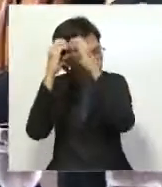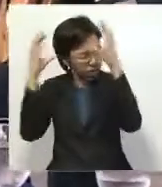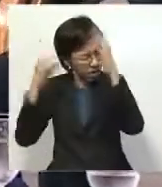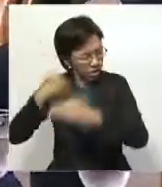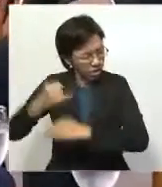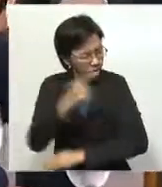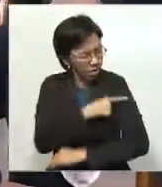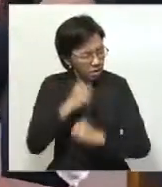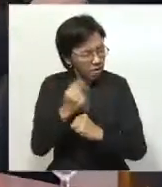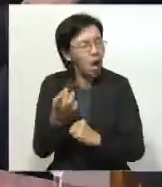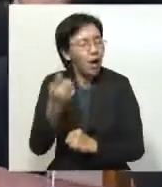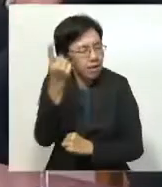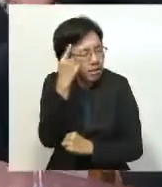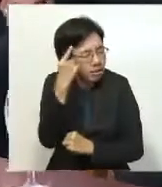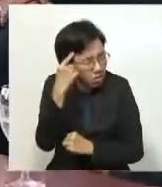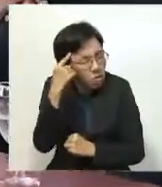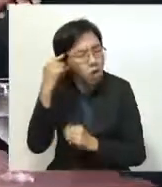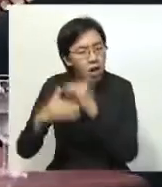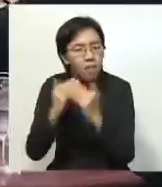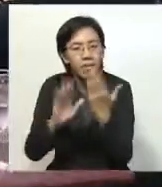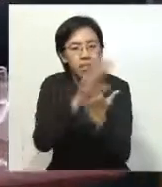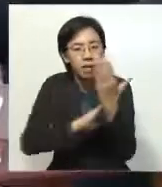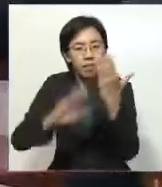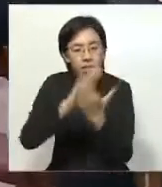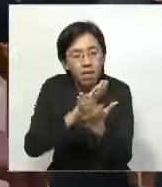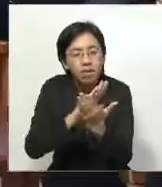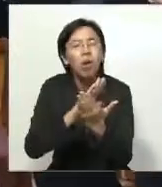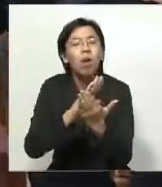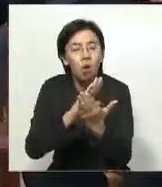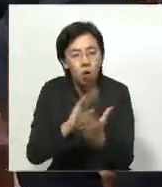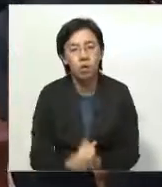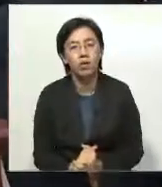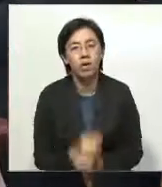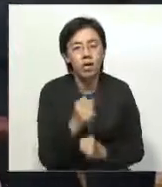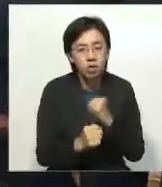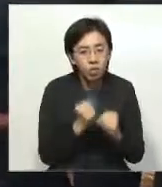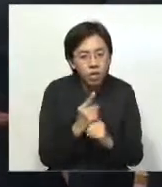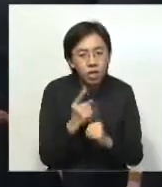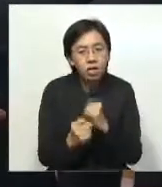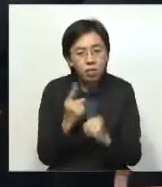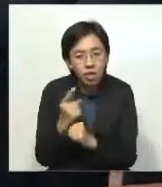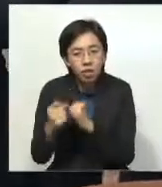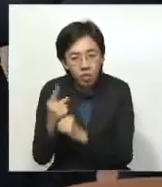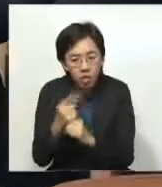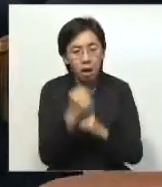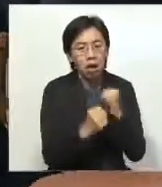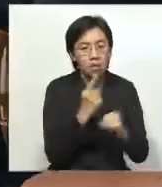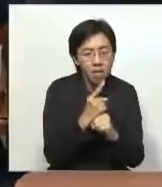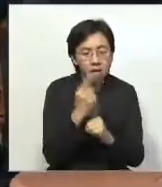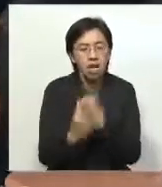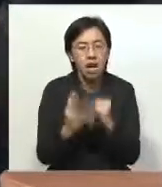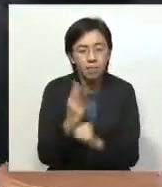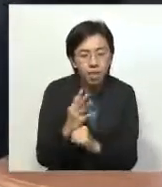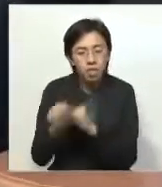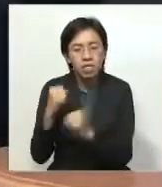แล้วจะทำงานยังไงเพราะนั้นการพัฒนาประเทศมันต้องพัฒนาเป็นทั้งรายปีราย5ปี10ปี15ปี20ปี